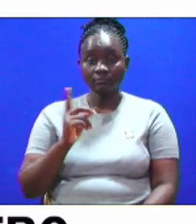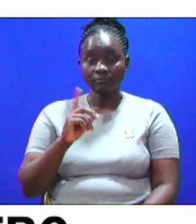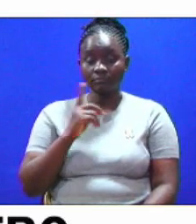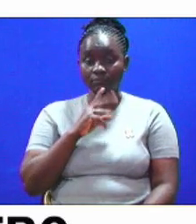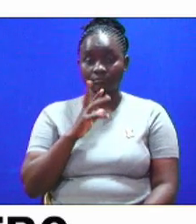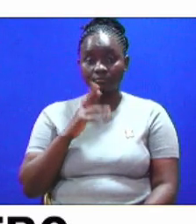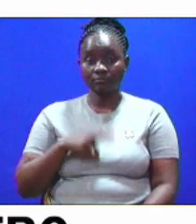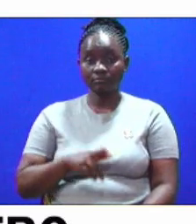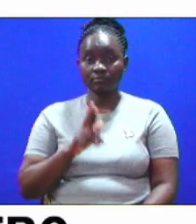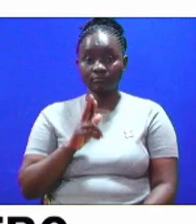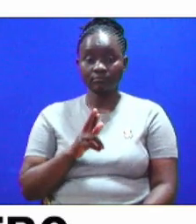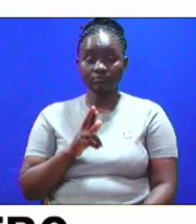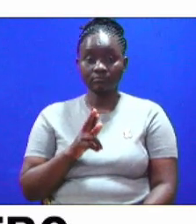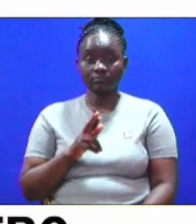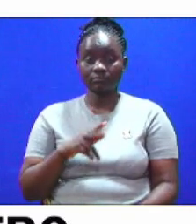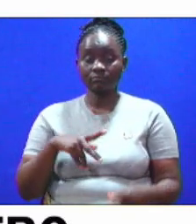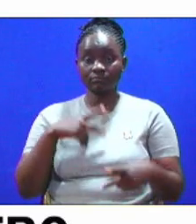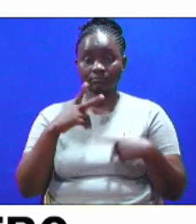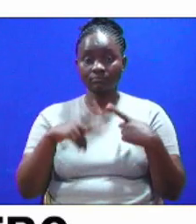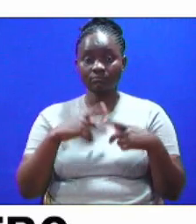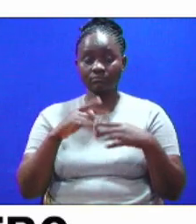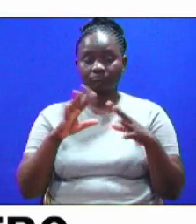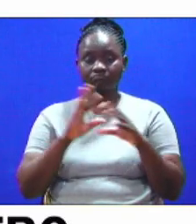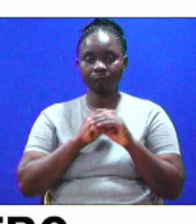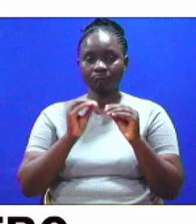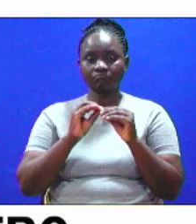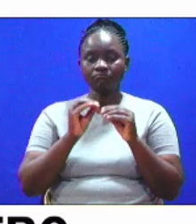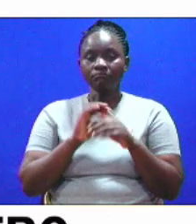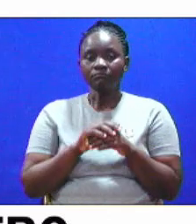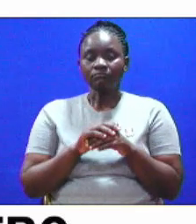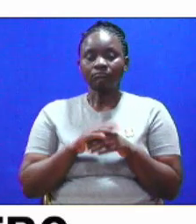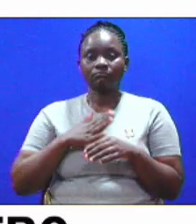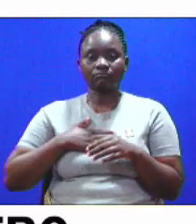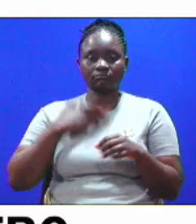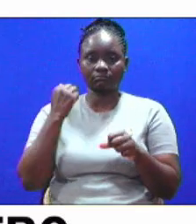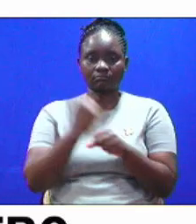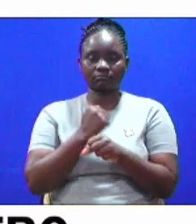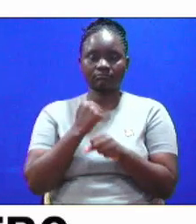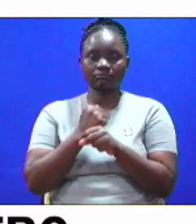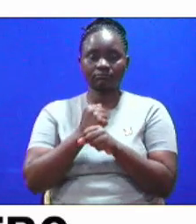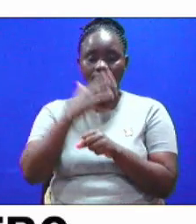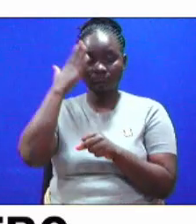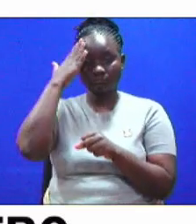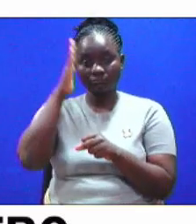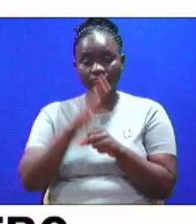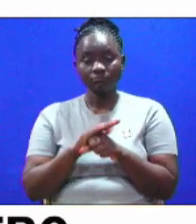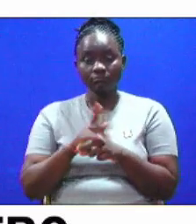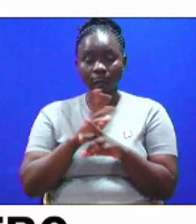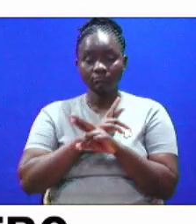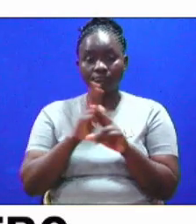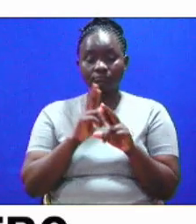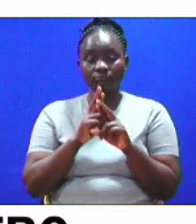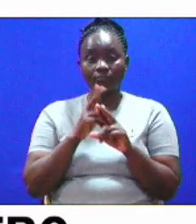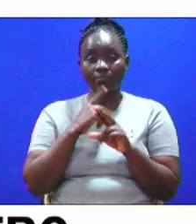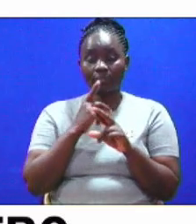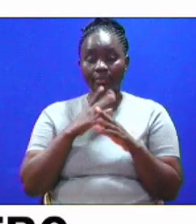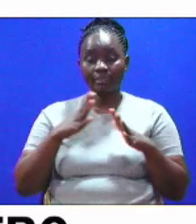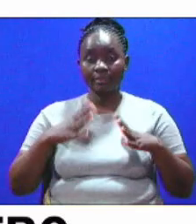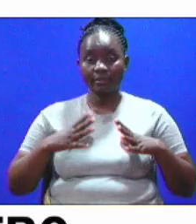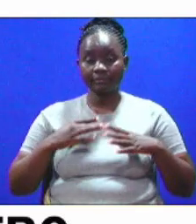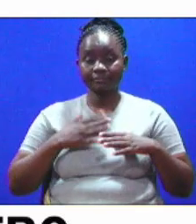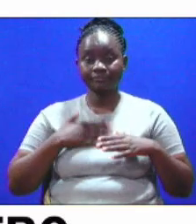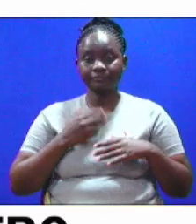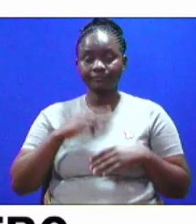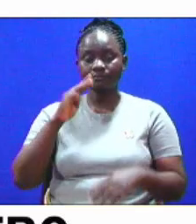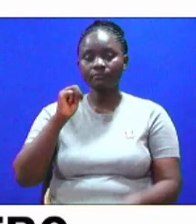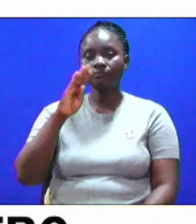sa chiko ko che project nje chiga iga siana ne manyire. And already botame ko te yanda ba ntega sio mu MCA